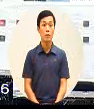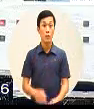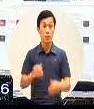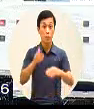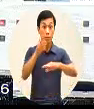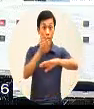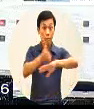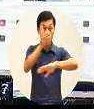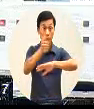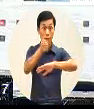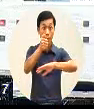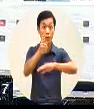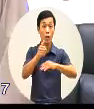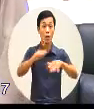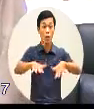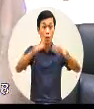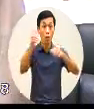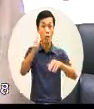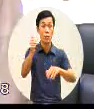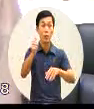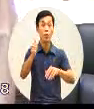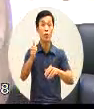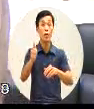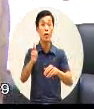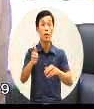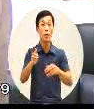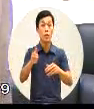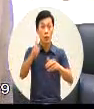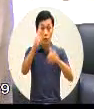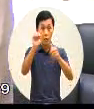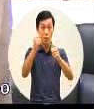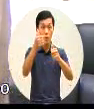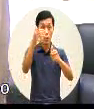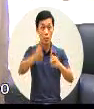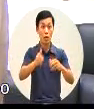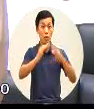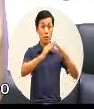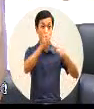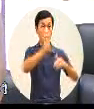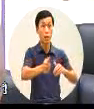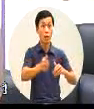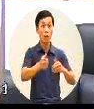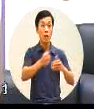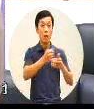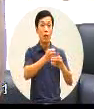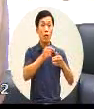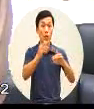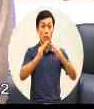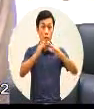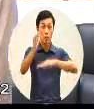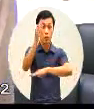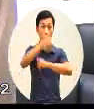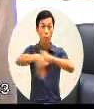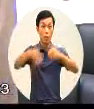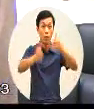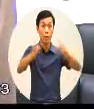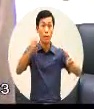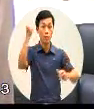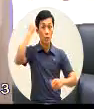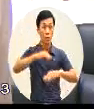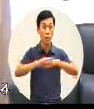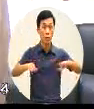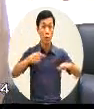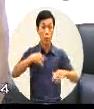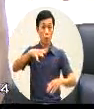感谢咱的洪议员、洪总召哈啊，议长加咱的市长，各位咱这节目搞搞炸。首先我那